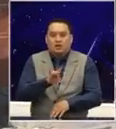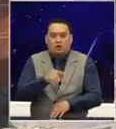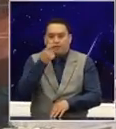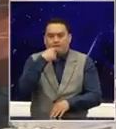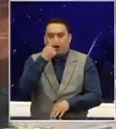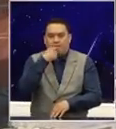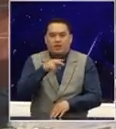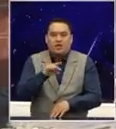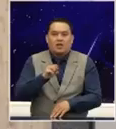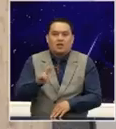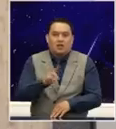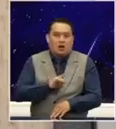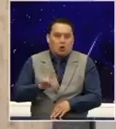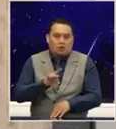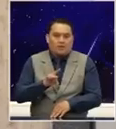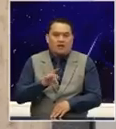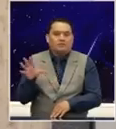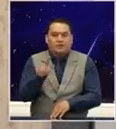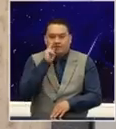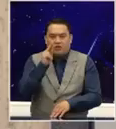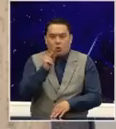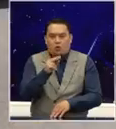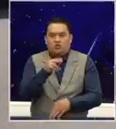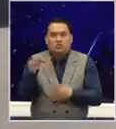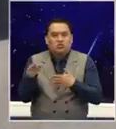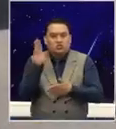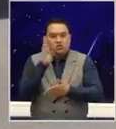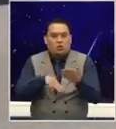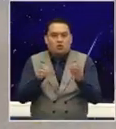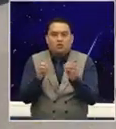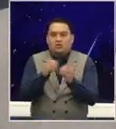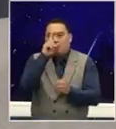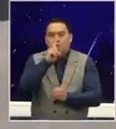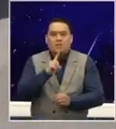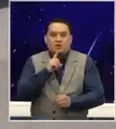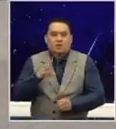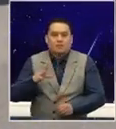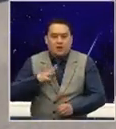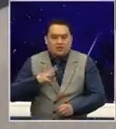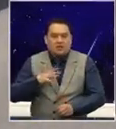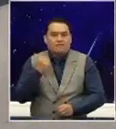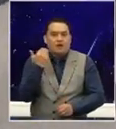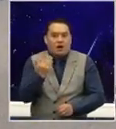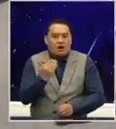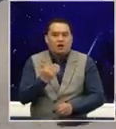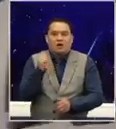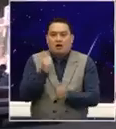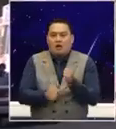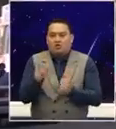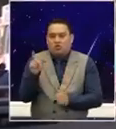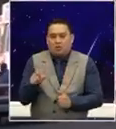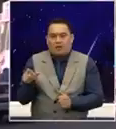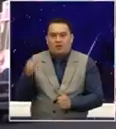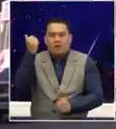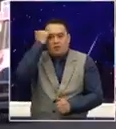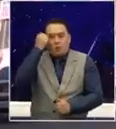Елисском, Панфиловском и Кигенском районах. Все виновные лица оштрафованы на 10 месячных расчетных показателей каждый.